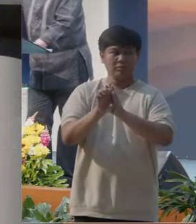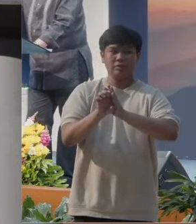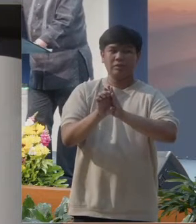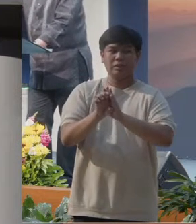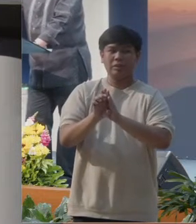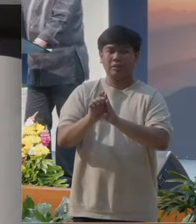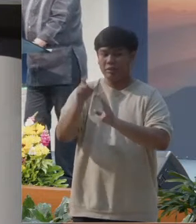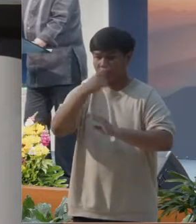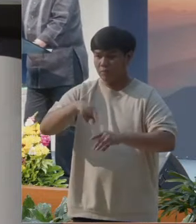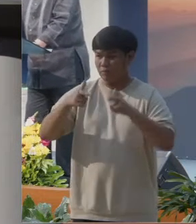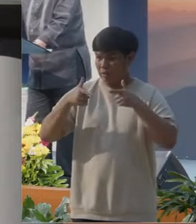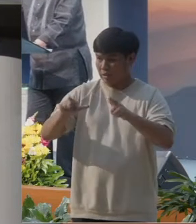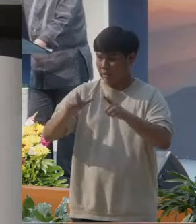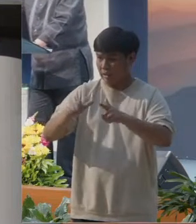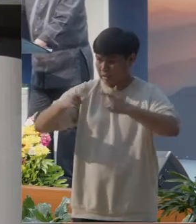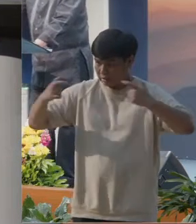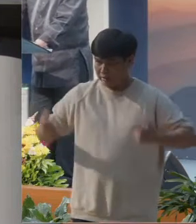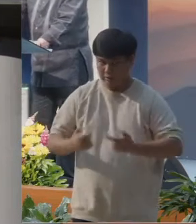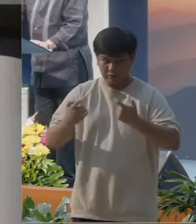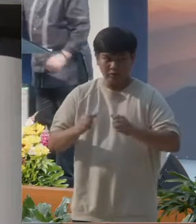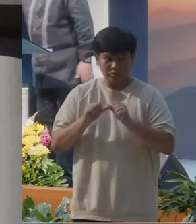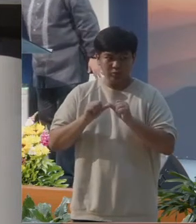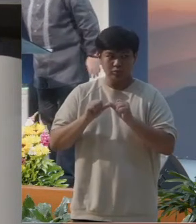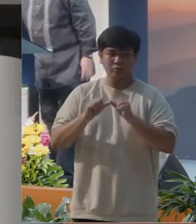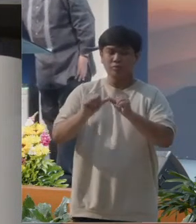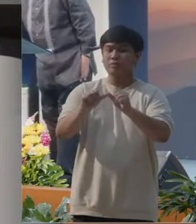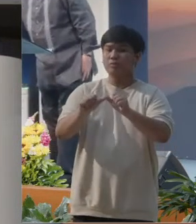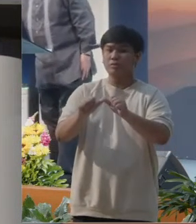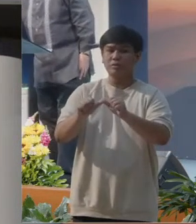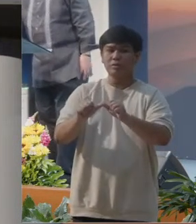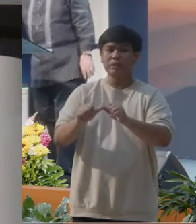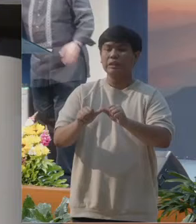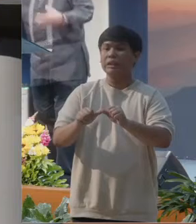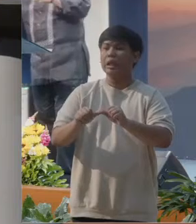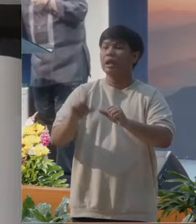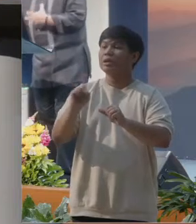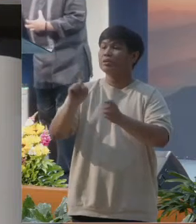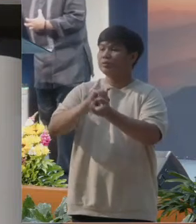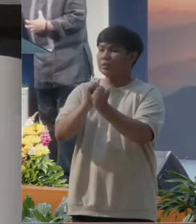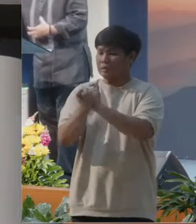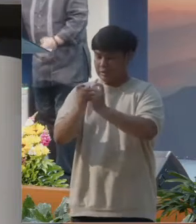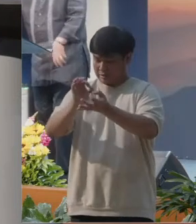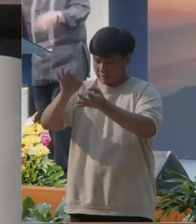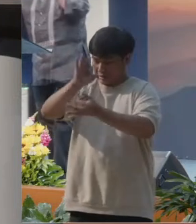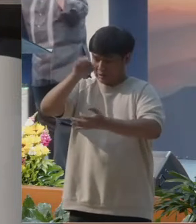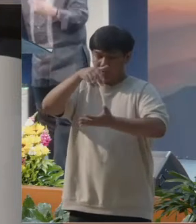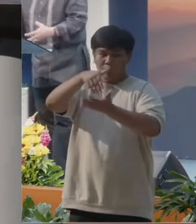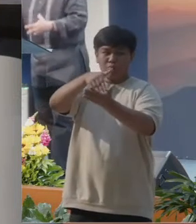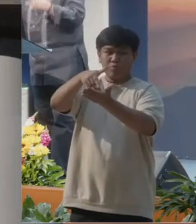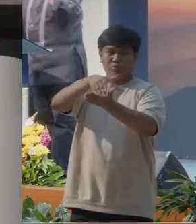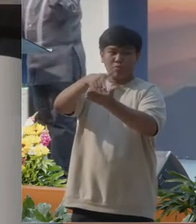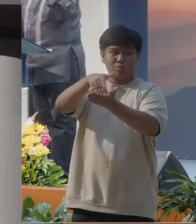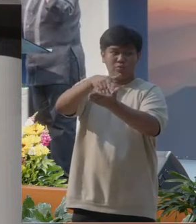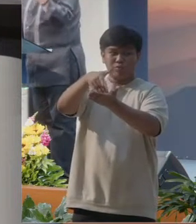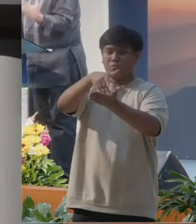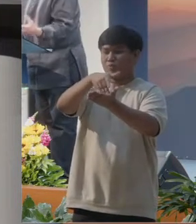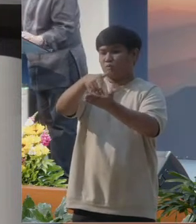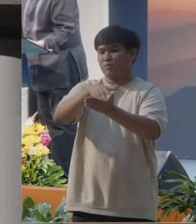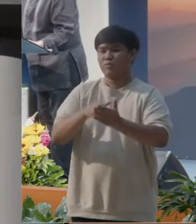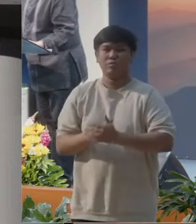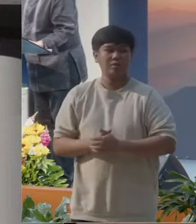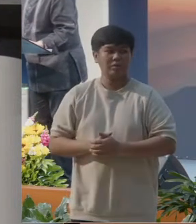pinapahintulutan nating magpatuloy ang kasalanan, ito po ay nagpapahina sa atin, espiritual, at nagpapahina sa ating